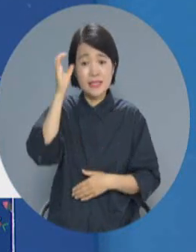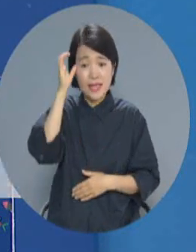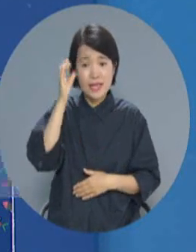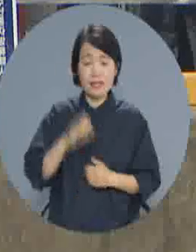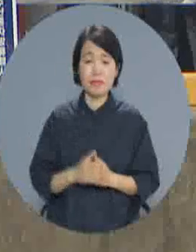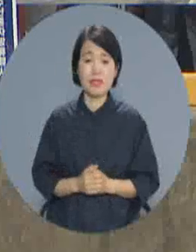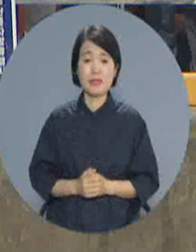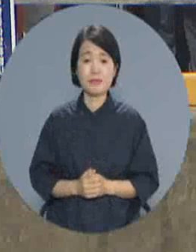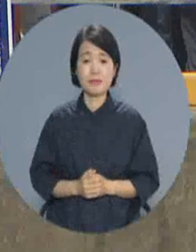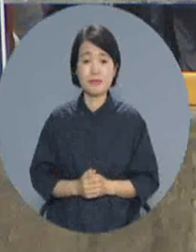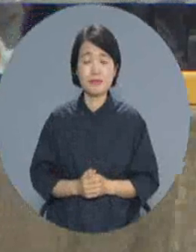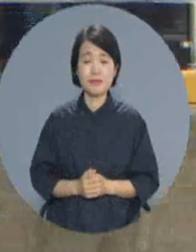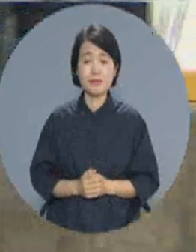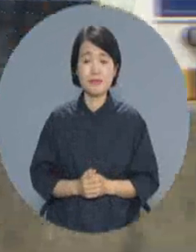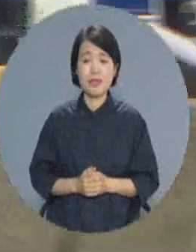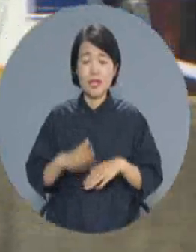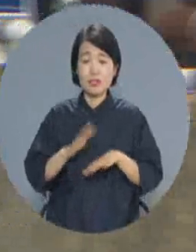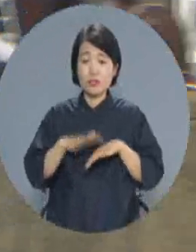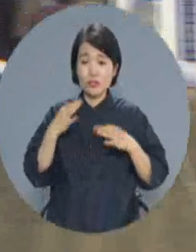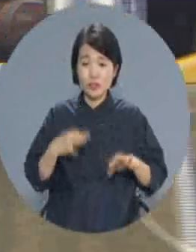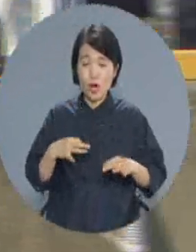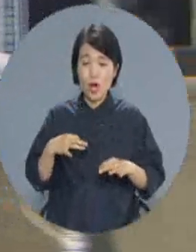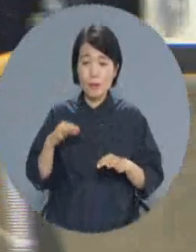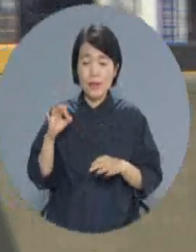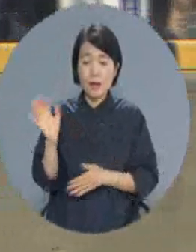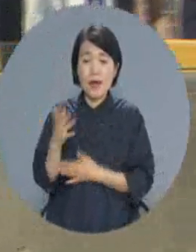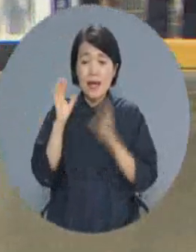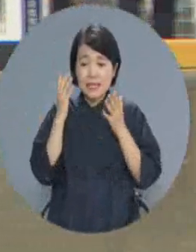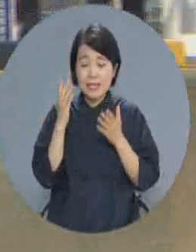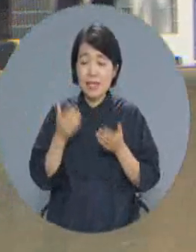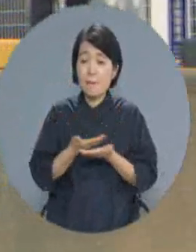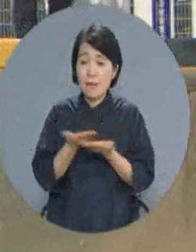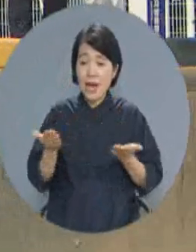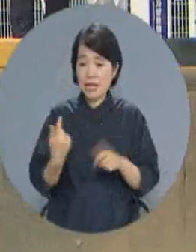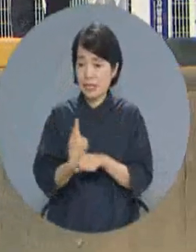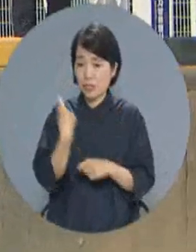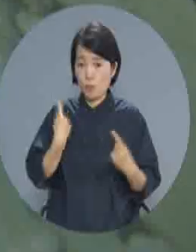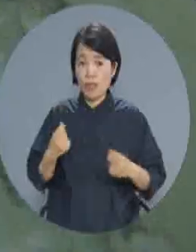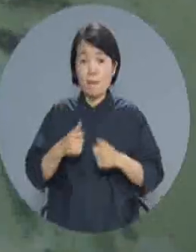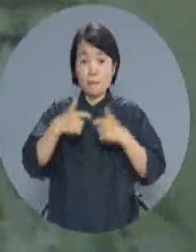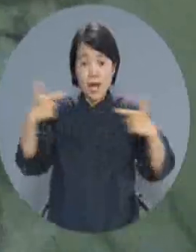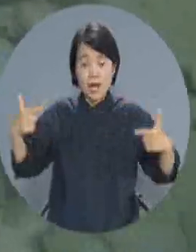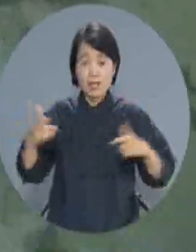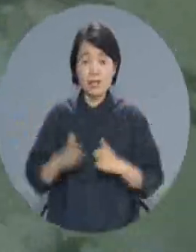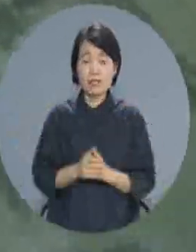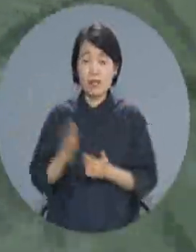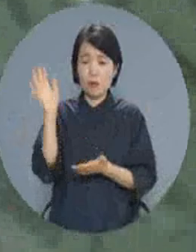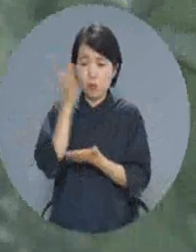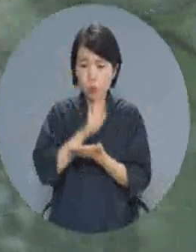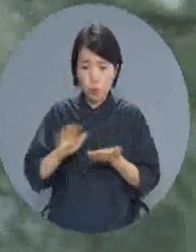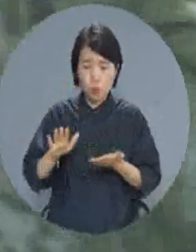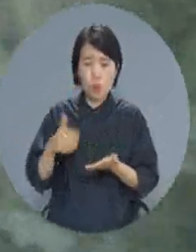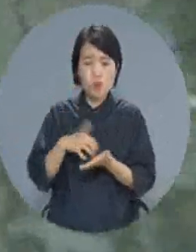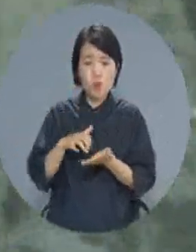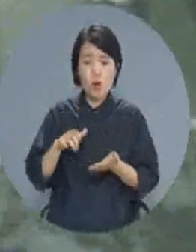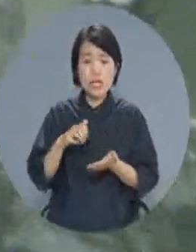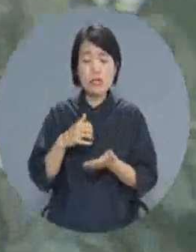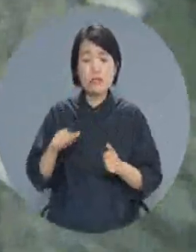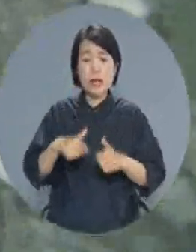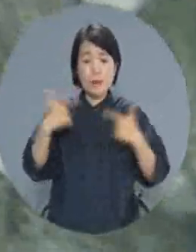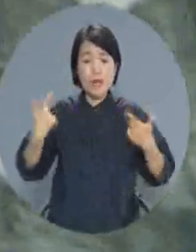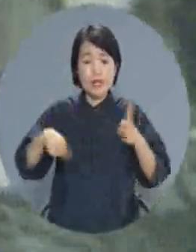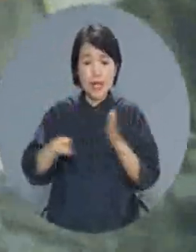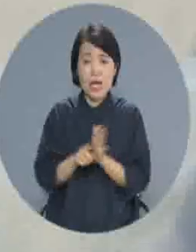생각합니다. 수협들도 수산종자 방류 사업을 지난해보다 확대 실시하는 등 고갈되는 서해 어족 자원 회복을 위한